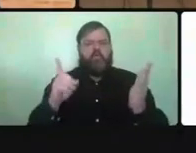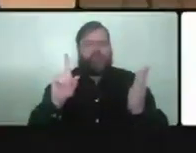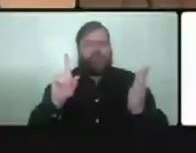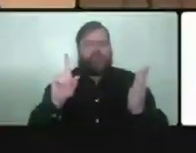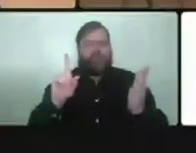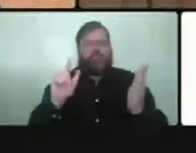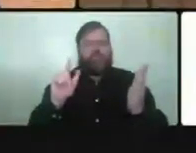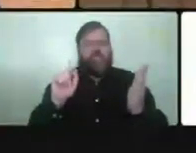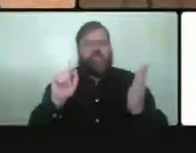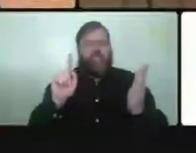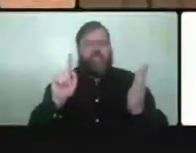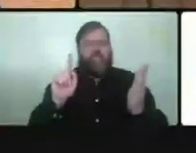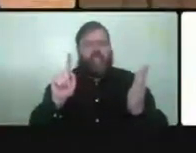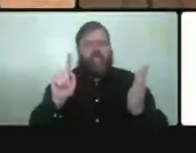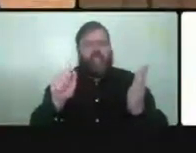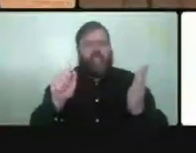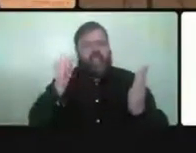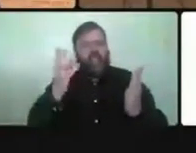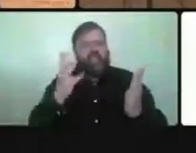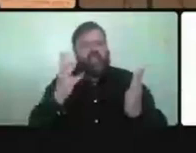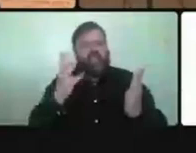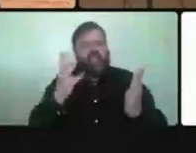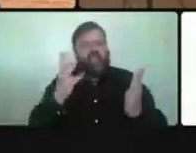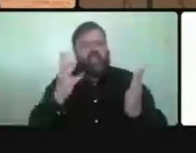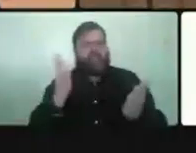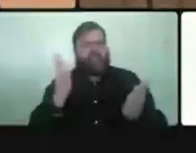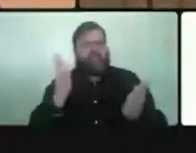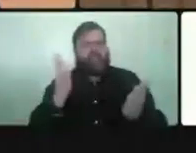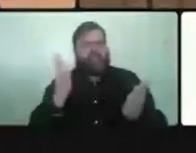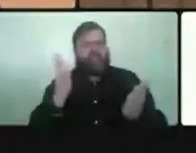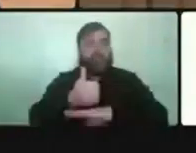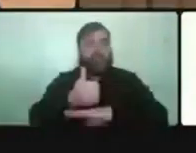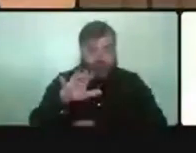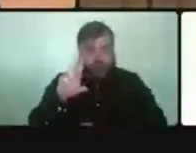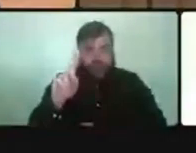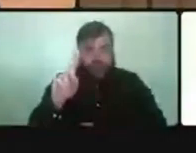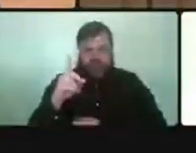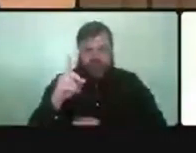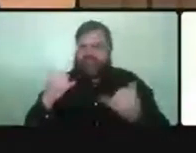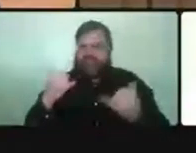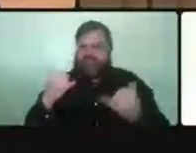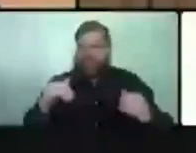ulisema kwamba mna taarifa hizi zote na data. Je,